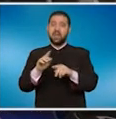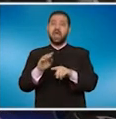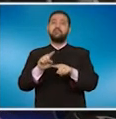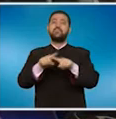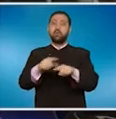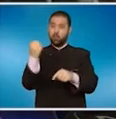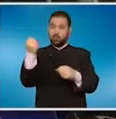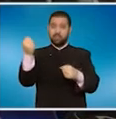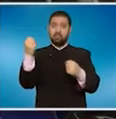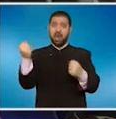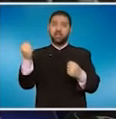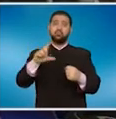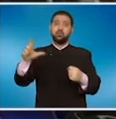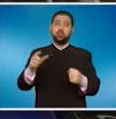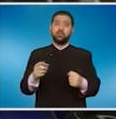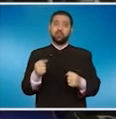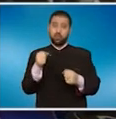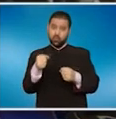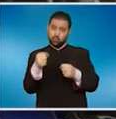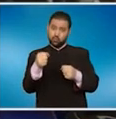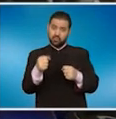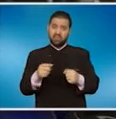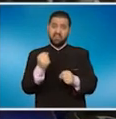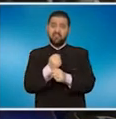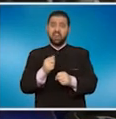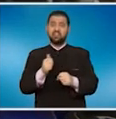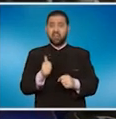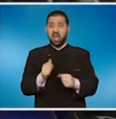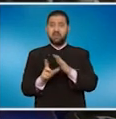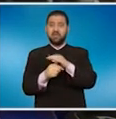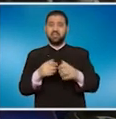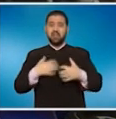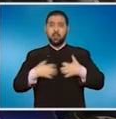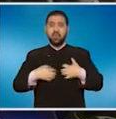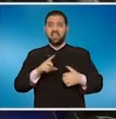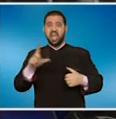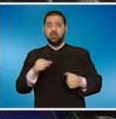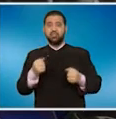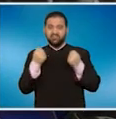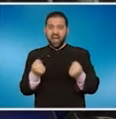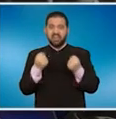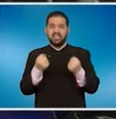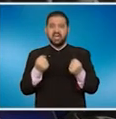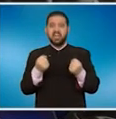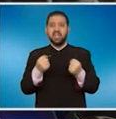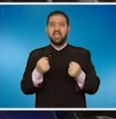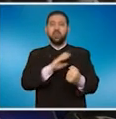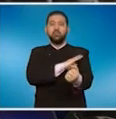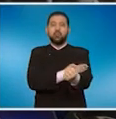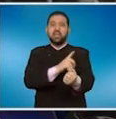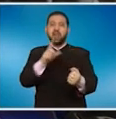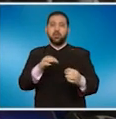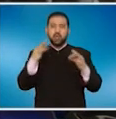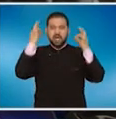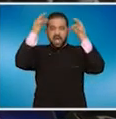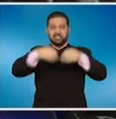său, asemenea unui scut îi va acoperi. El va face arme din mânia sa și cu ele va întări făptura mâinilor sale ca să răsplătească